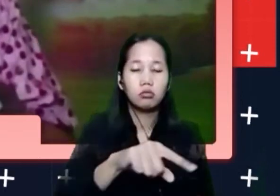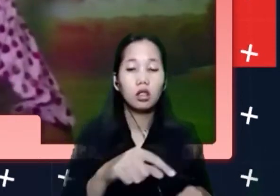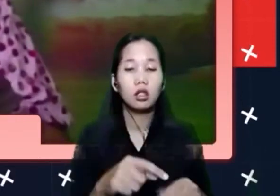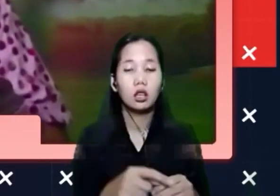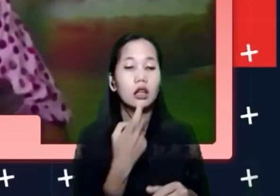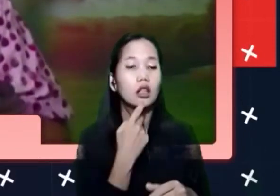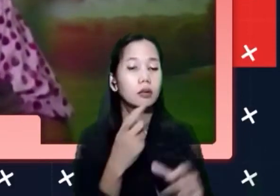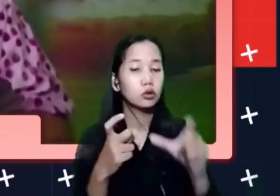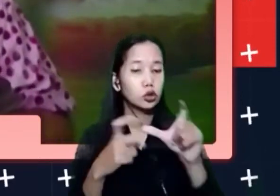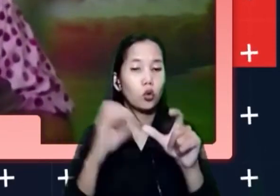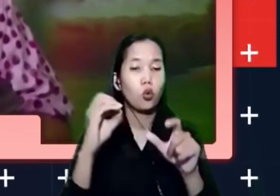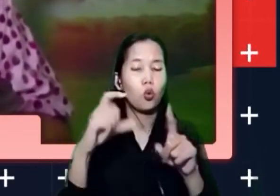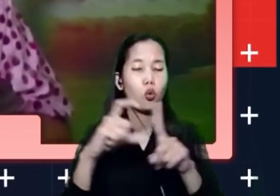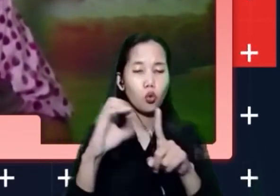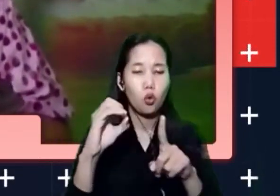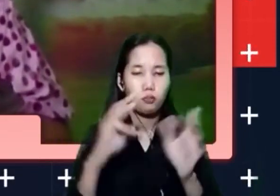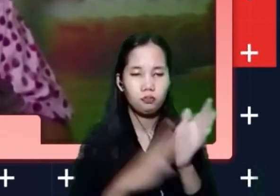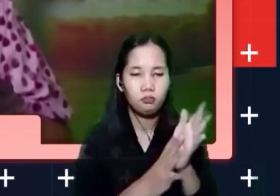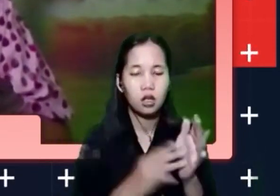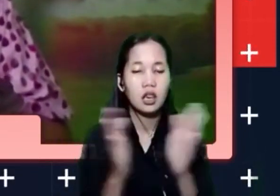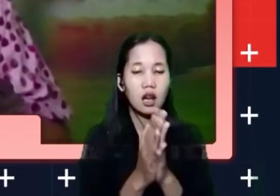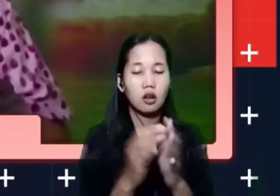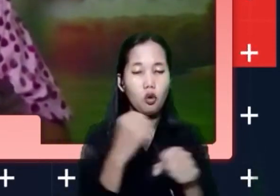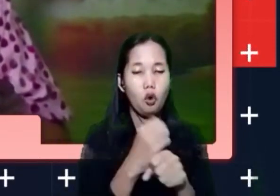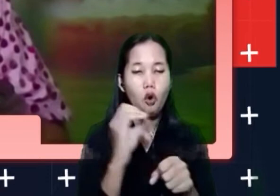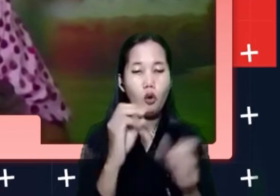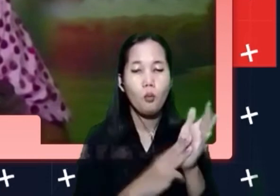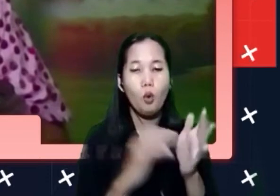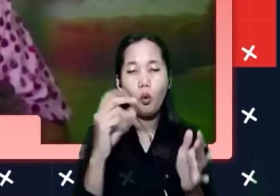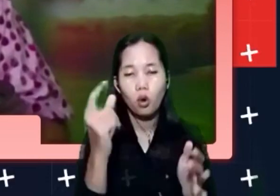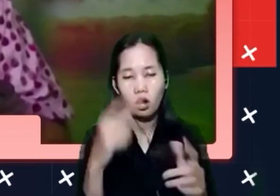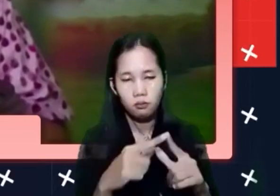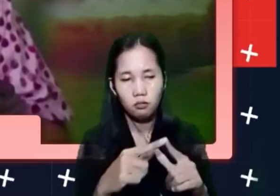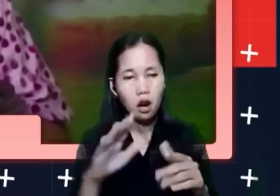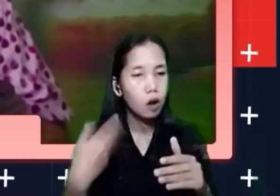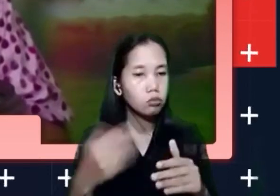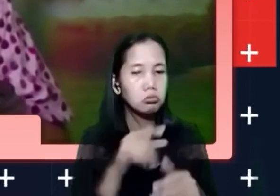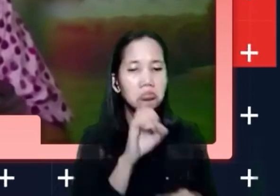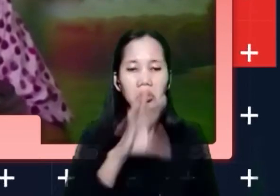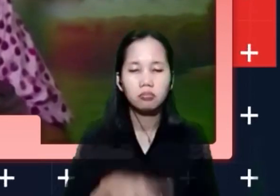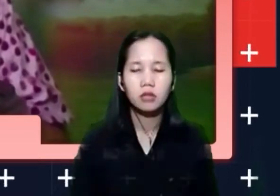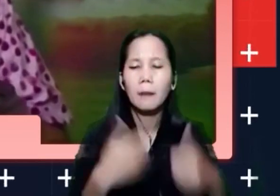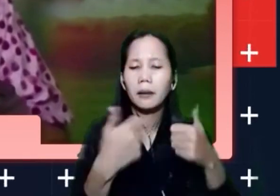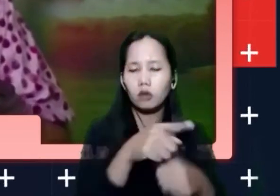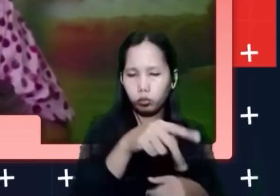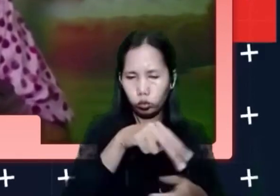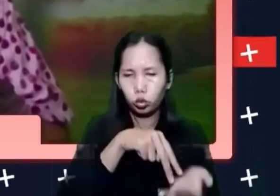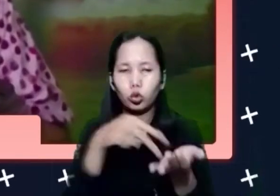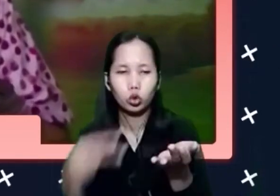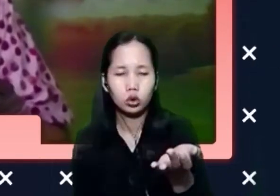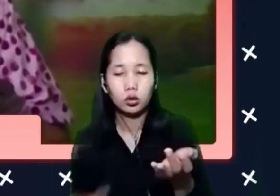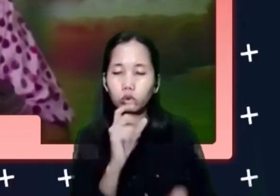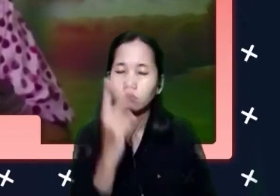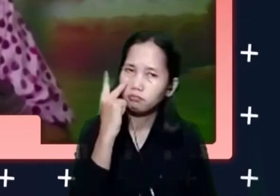22, lalu berpalinglah orang-orang itu dari situ dan berjalan ke Sodom,